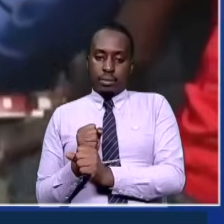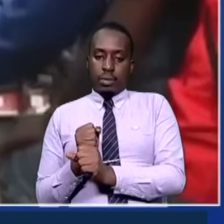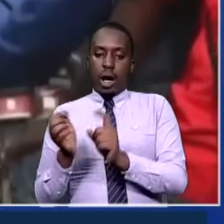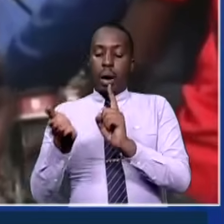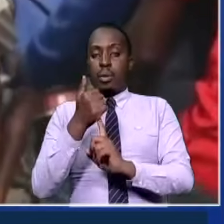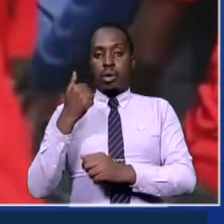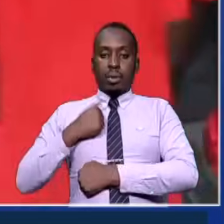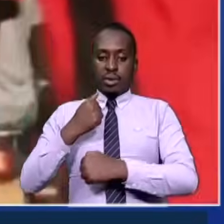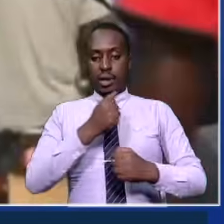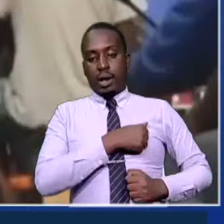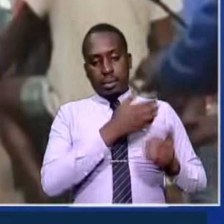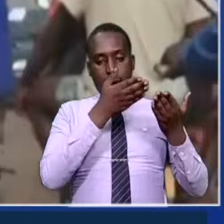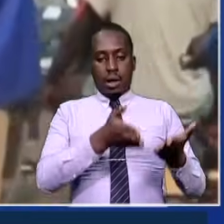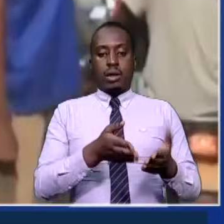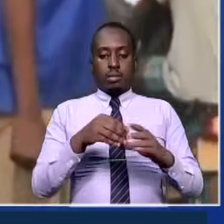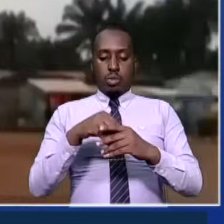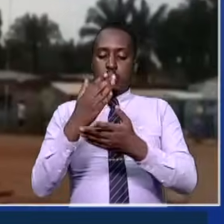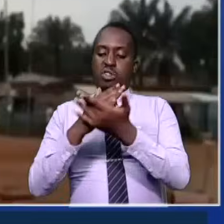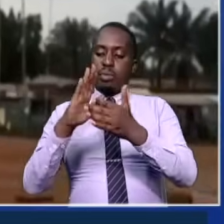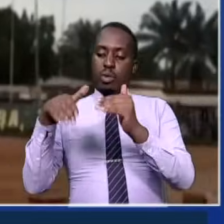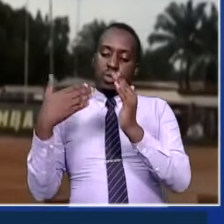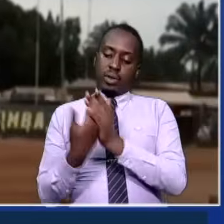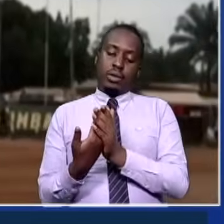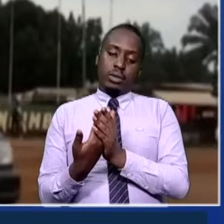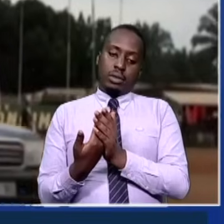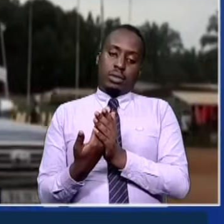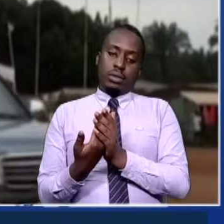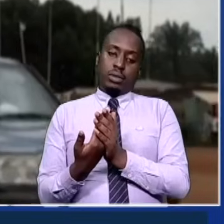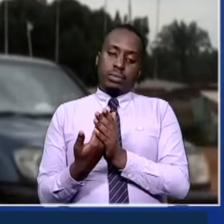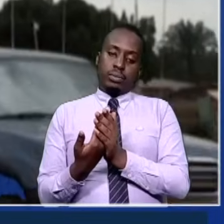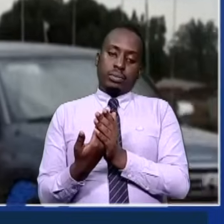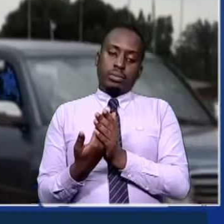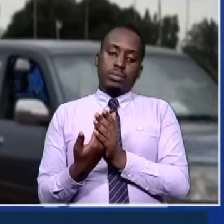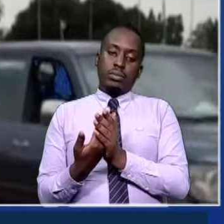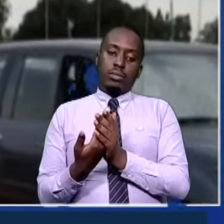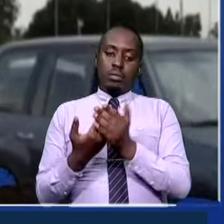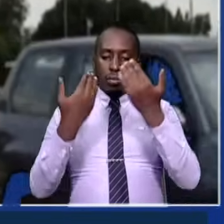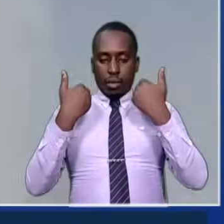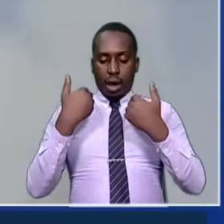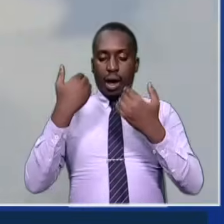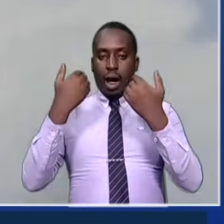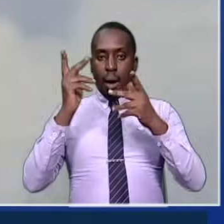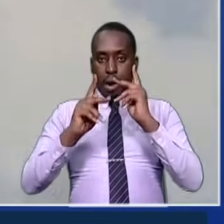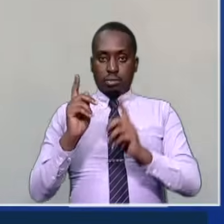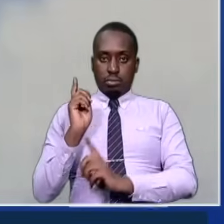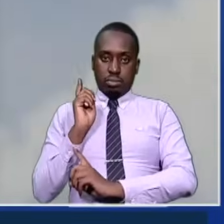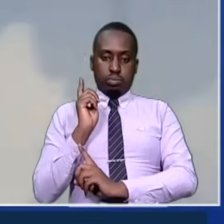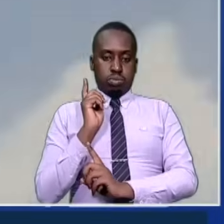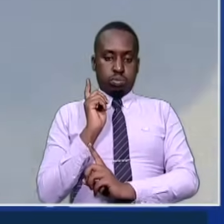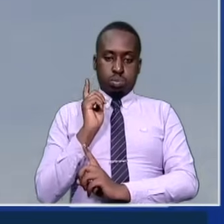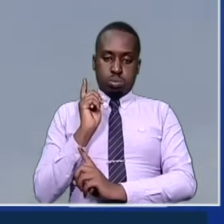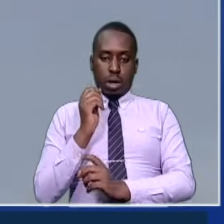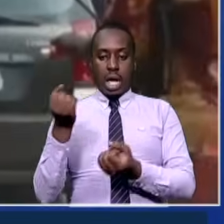abone ko abasirikare bahari mu nguni zose so hari physical patrols hari